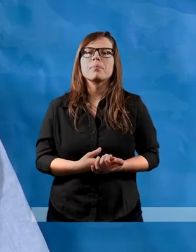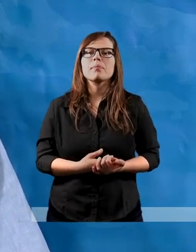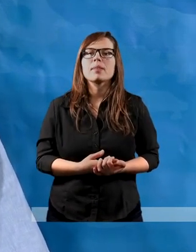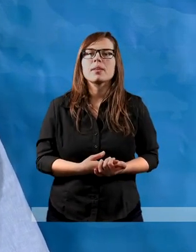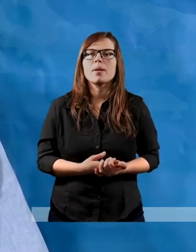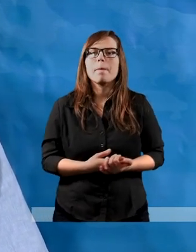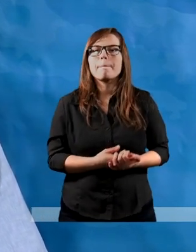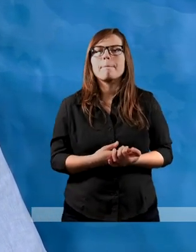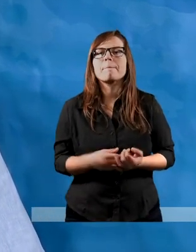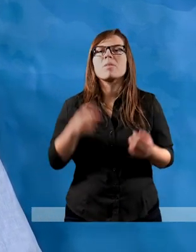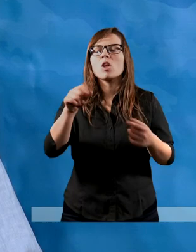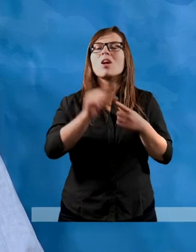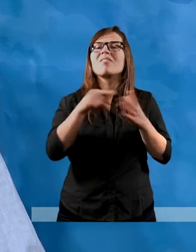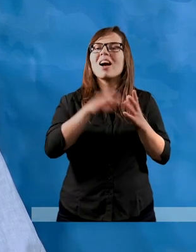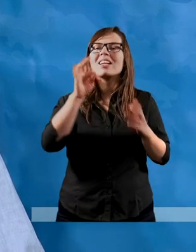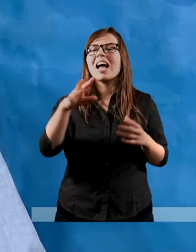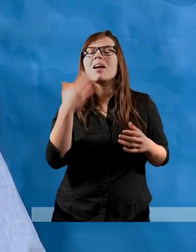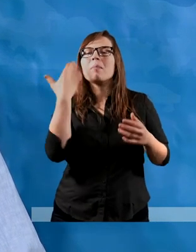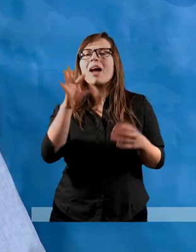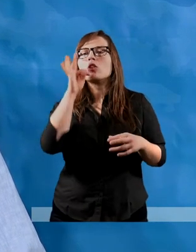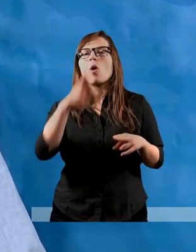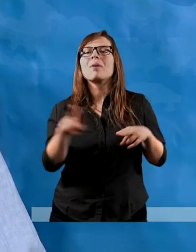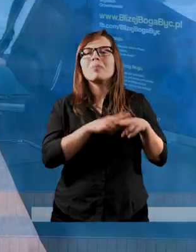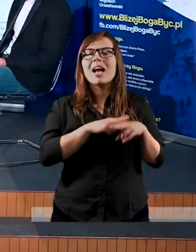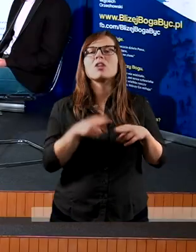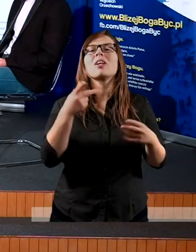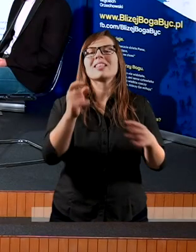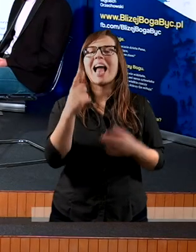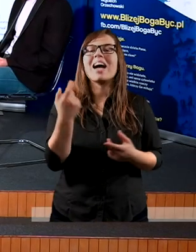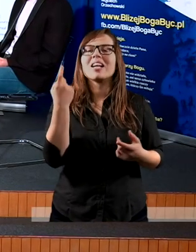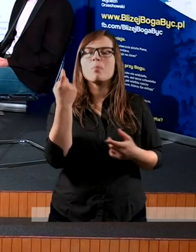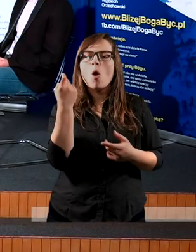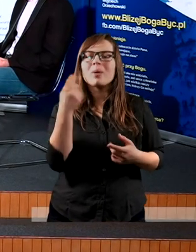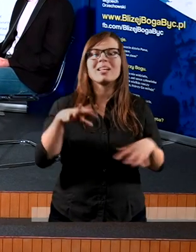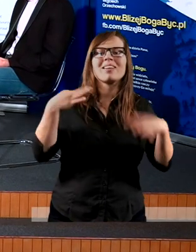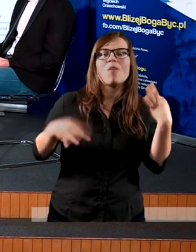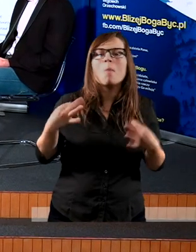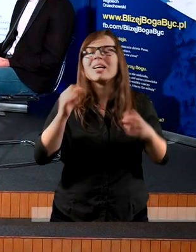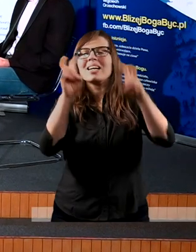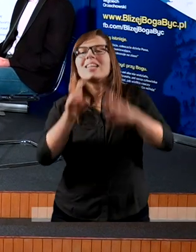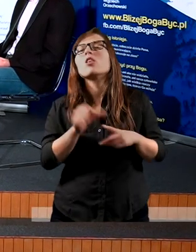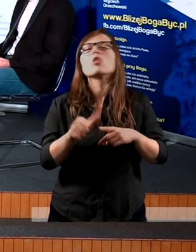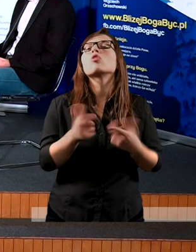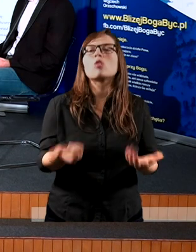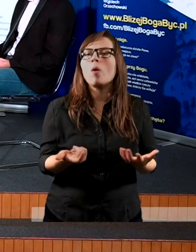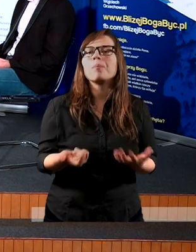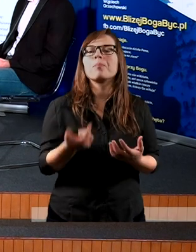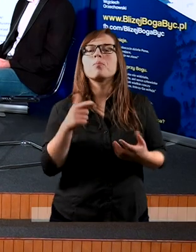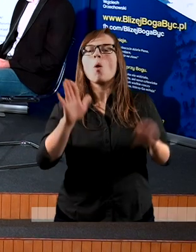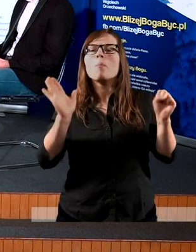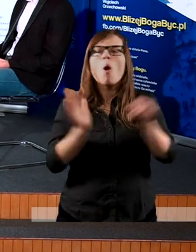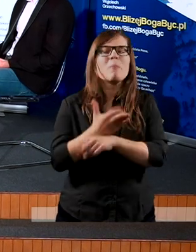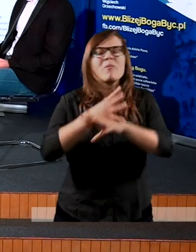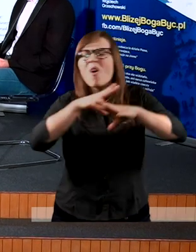Że wdzięczność jest takim bardzo dobrym narzędziem w takich momentach zwątpienia i kryzysu.